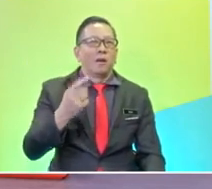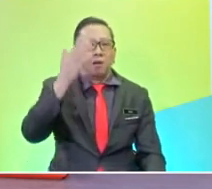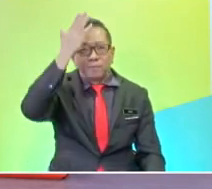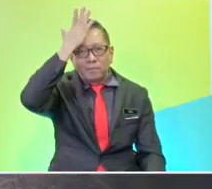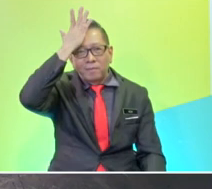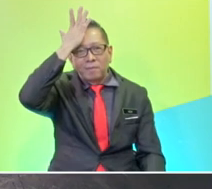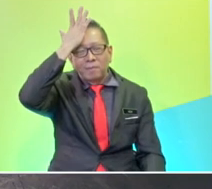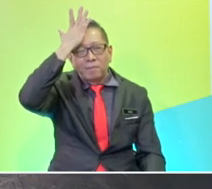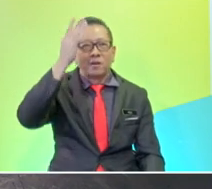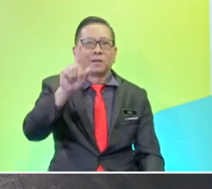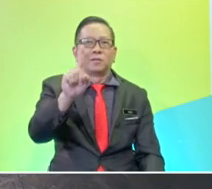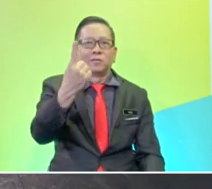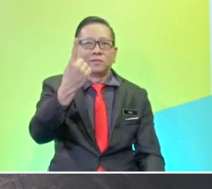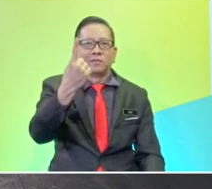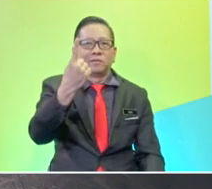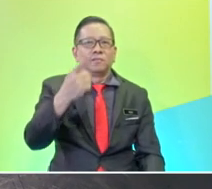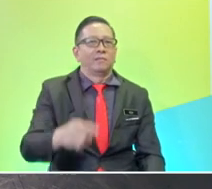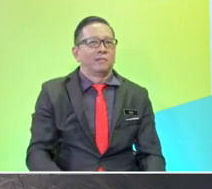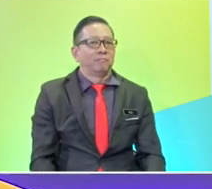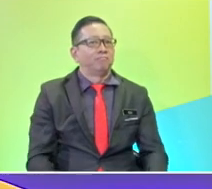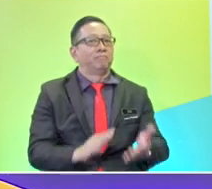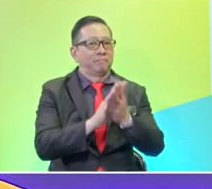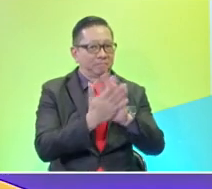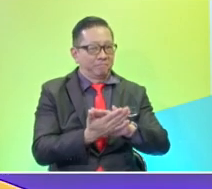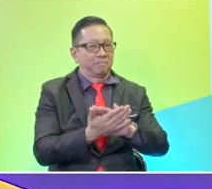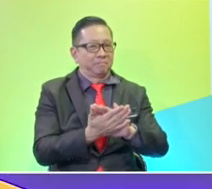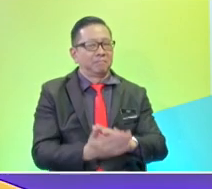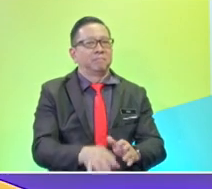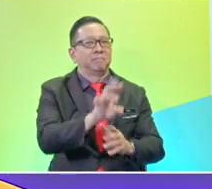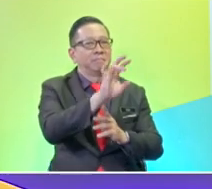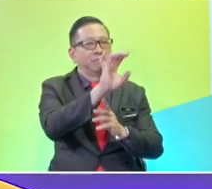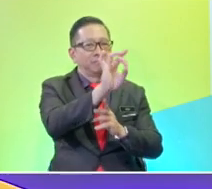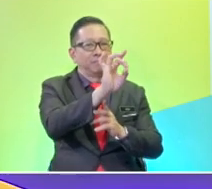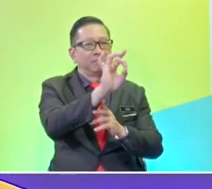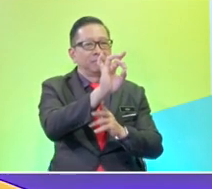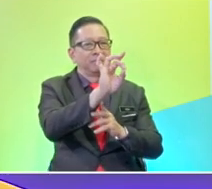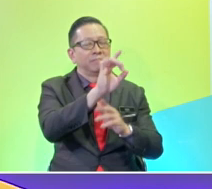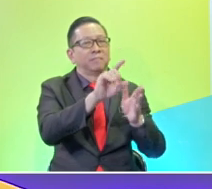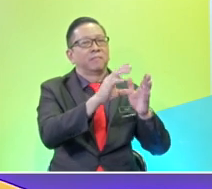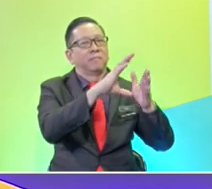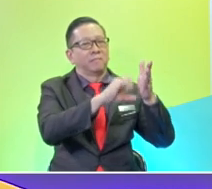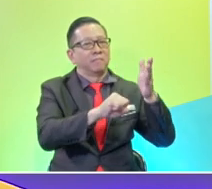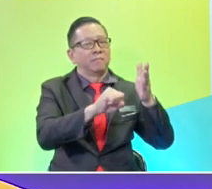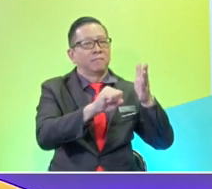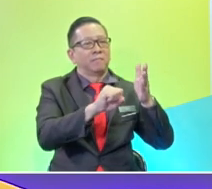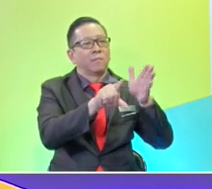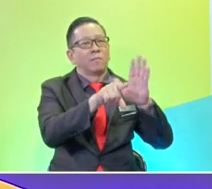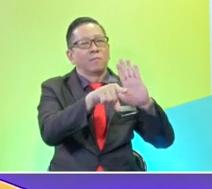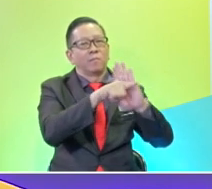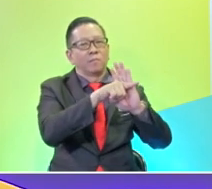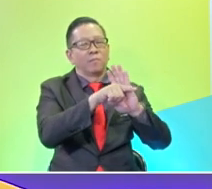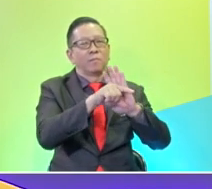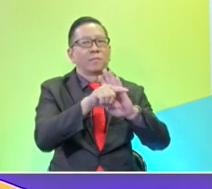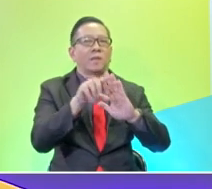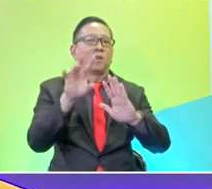jadi ini bermakna 8 tolak 7 sama dengan